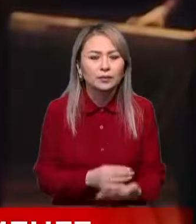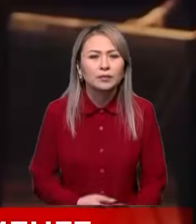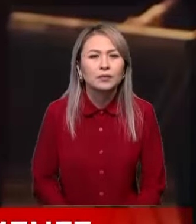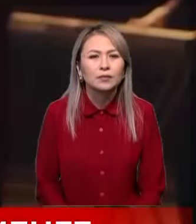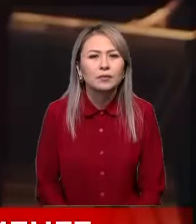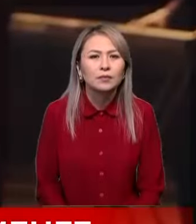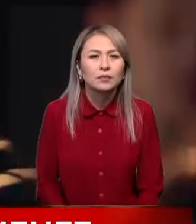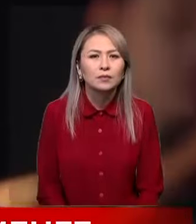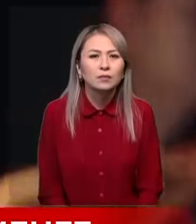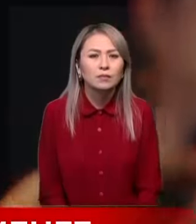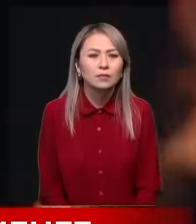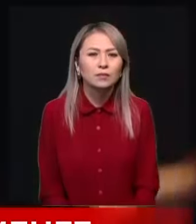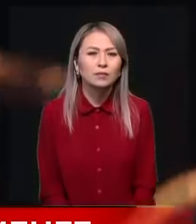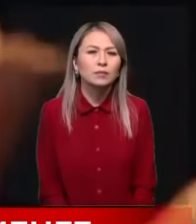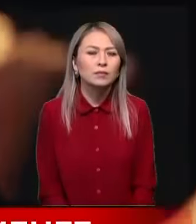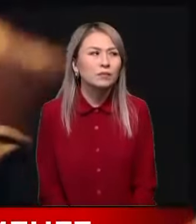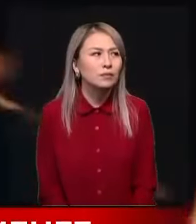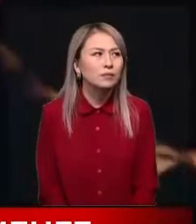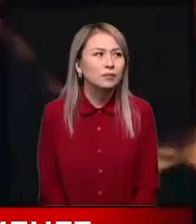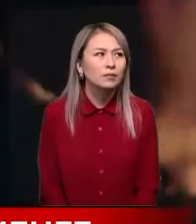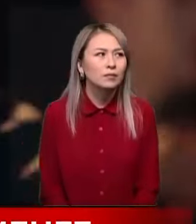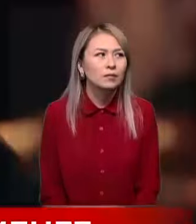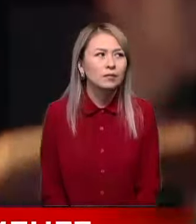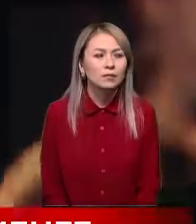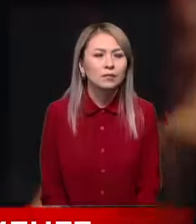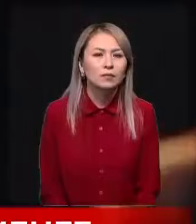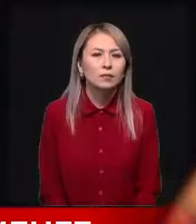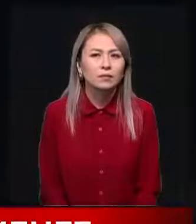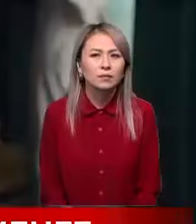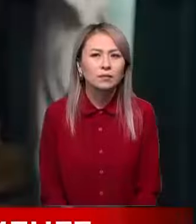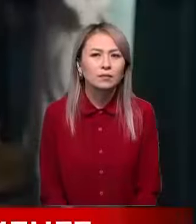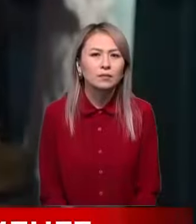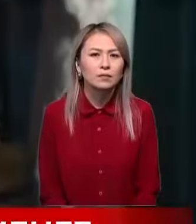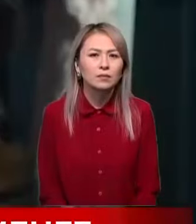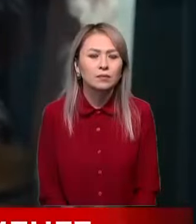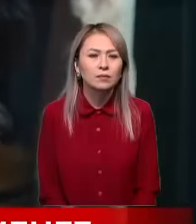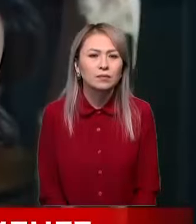Өкініш өмір болдамасын, өкінішпен ұрламасын бес күнді.